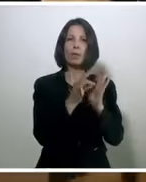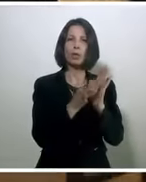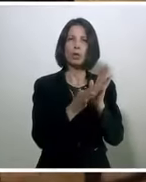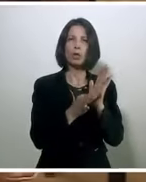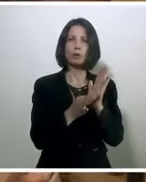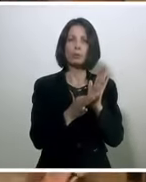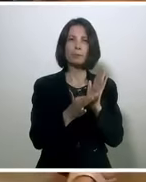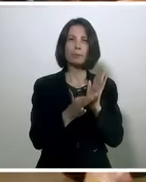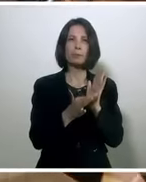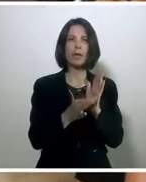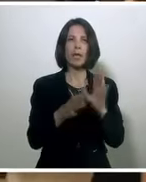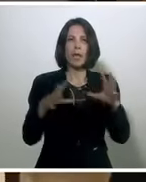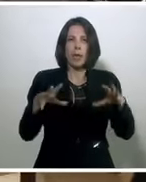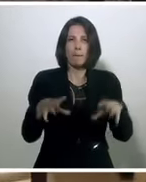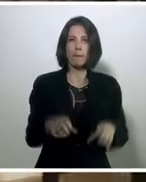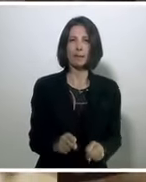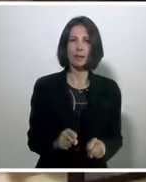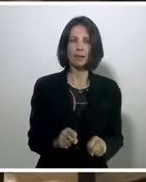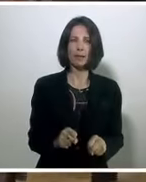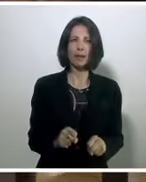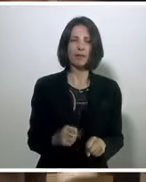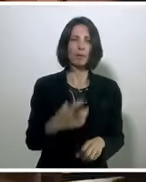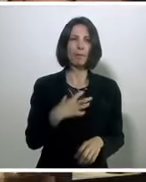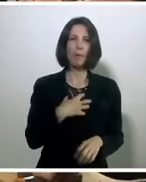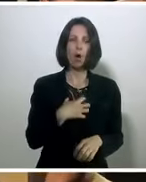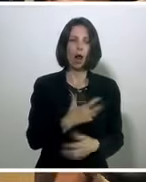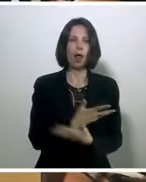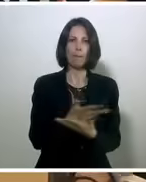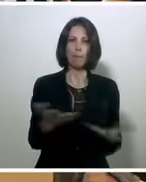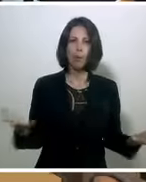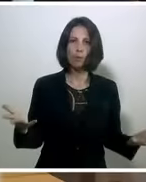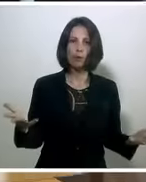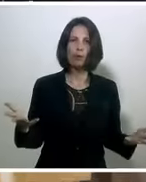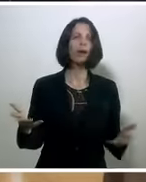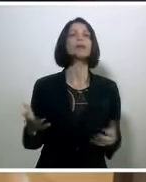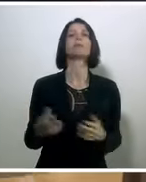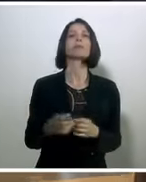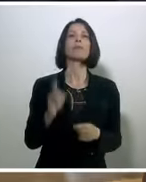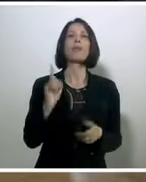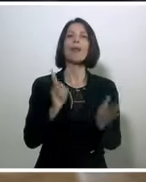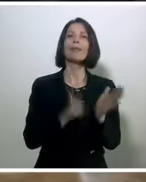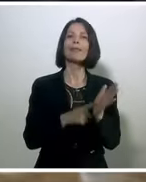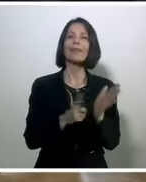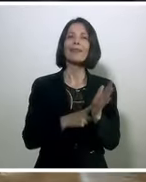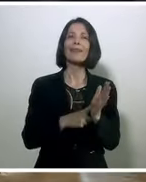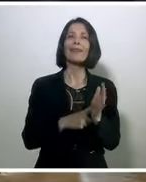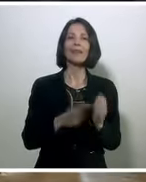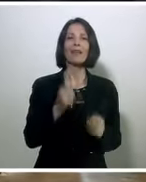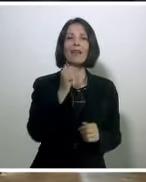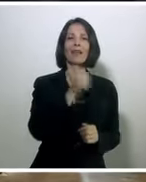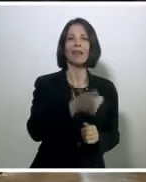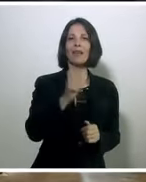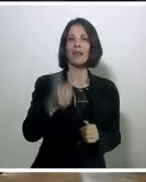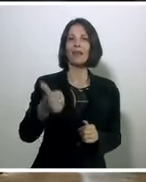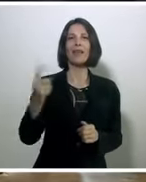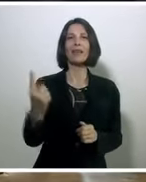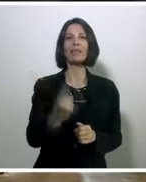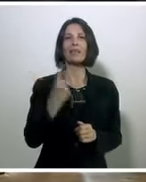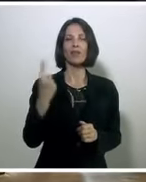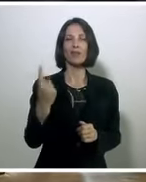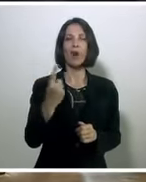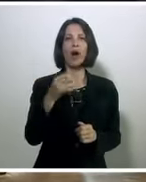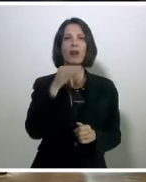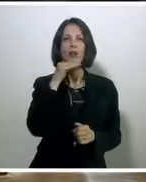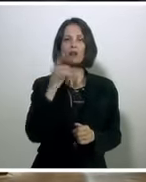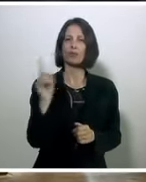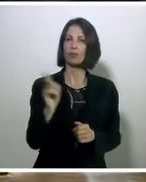etica pubblica non basta proclamare i diritti individuali le libertà civili secondo una visione atomistica